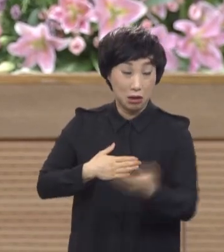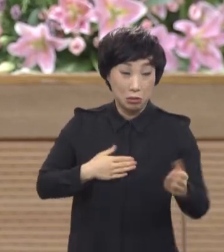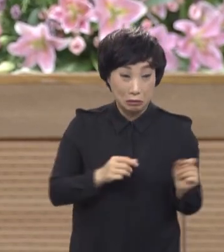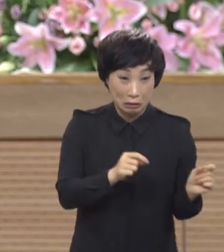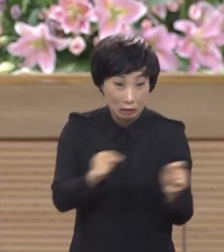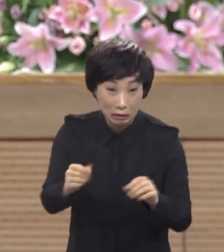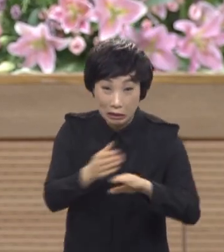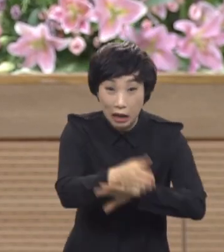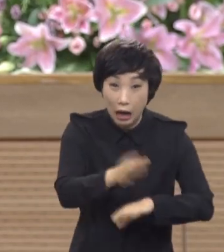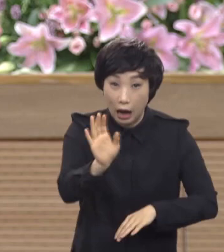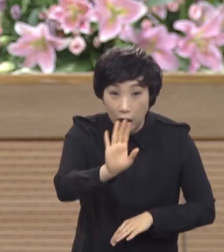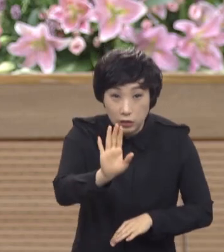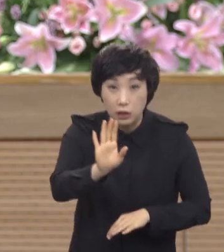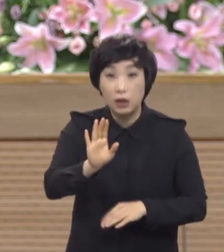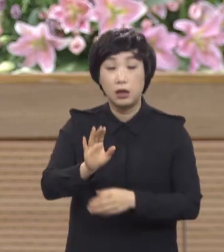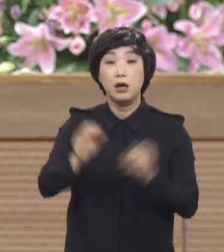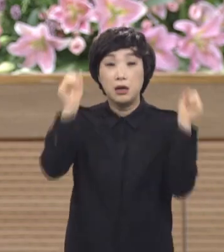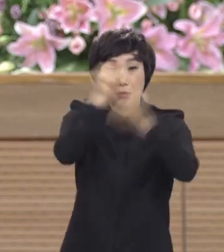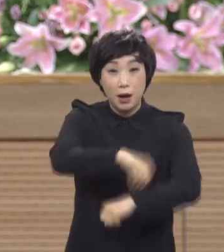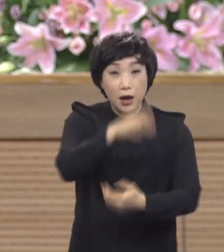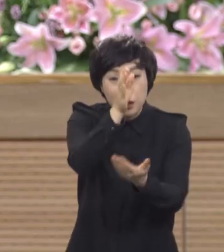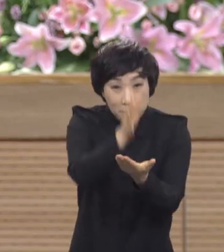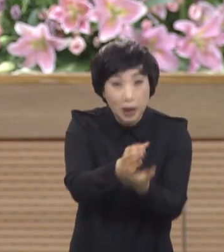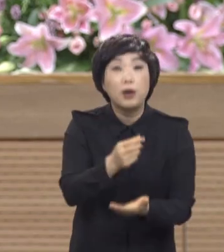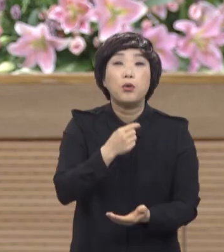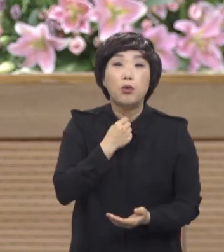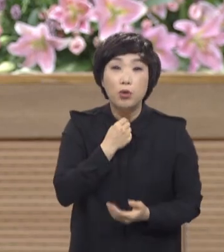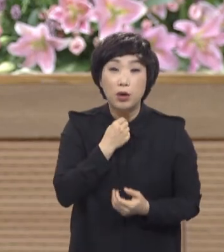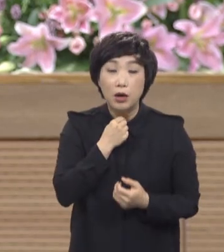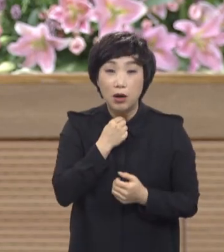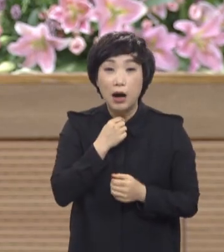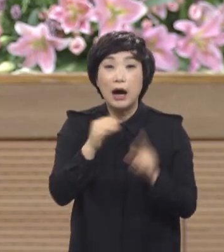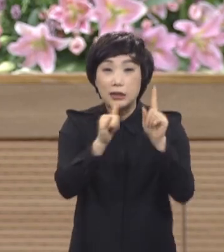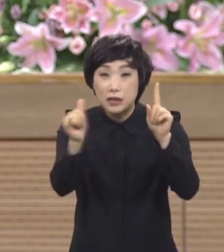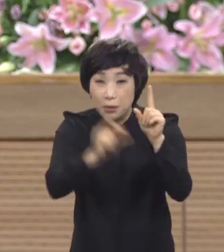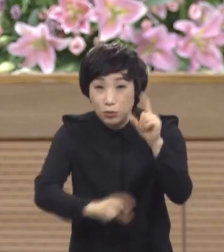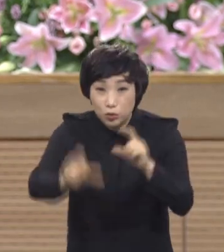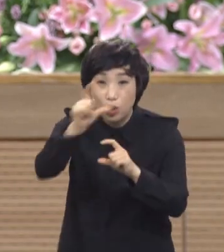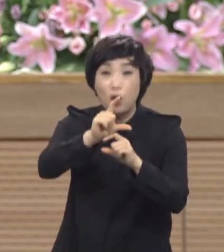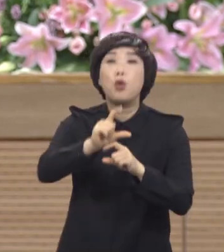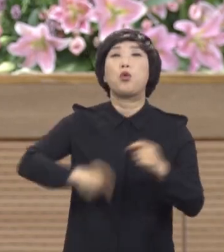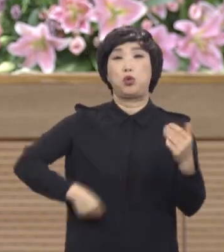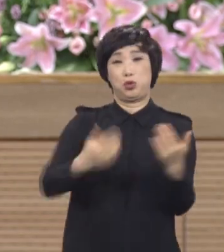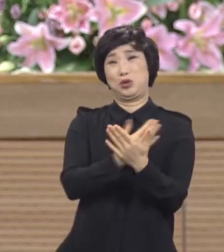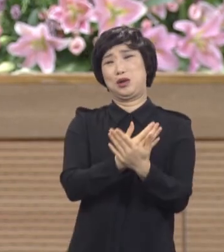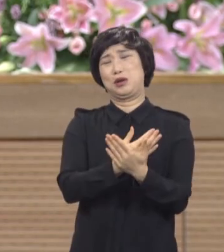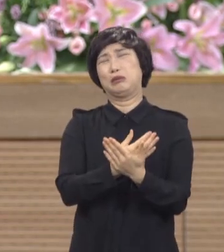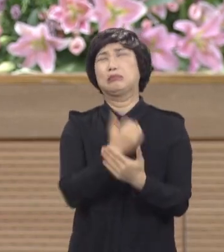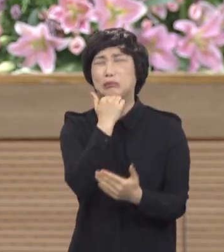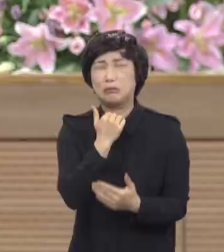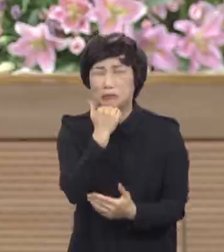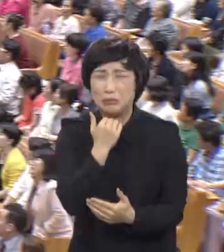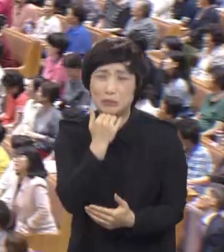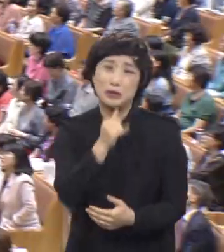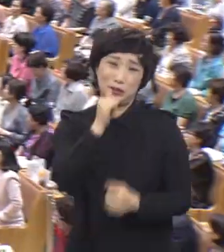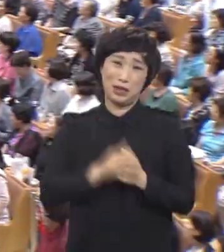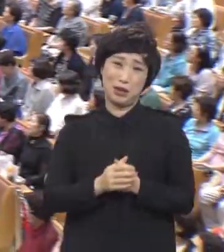더딘 것이 아니다 멸망하지 않체를 바라고 하나라도 더 회개하기를 기다리고 있다